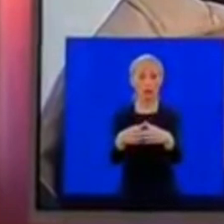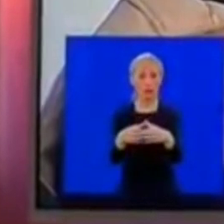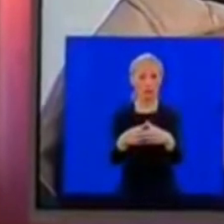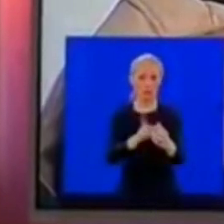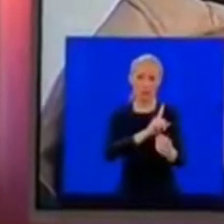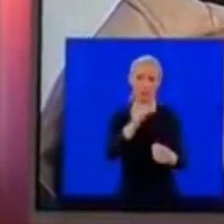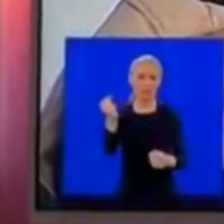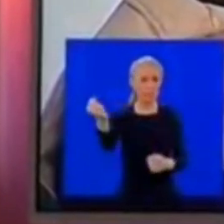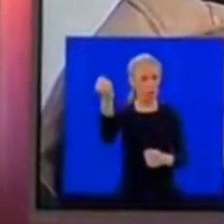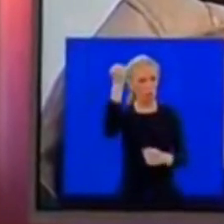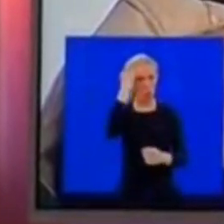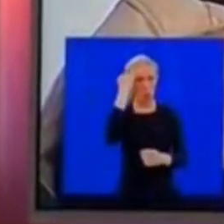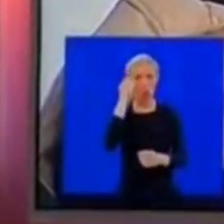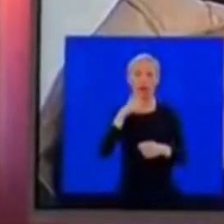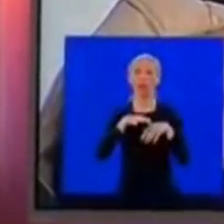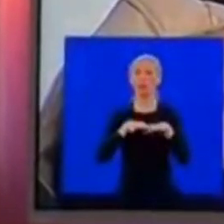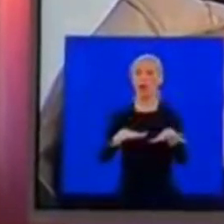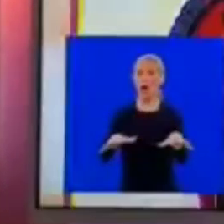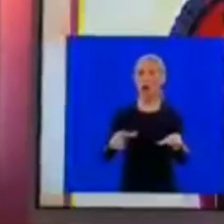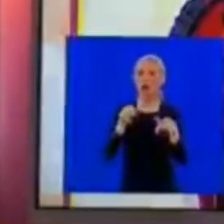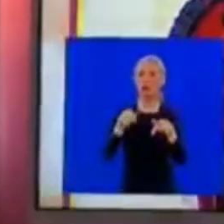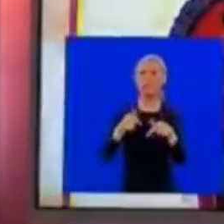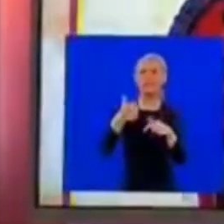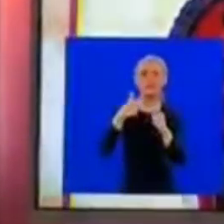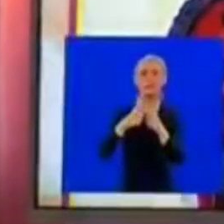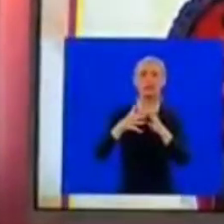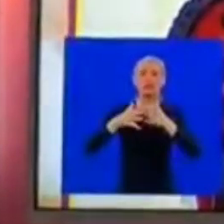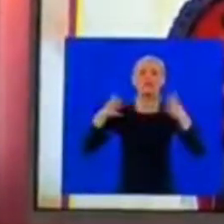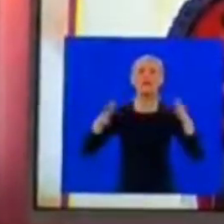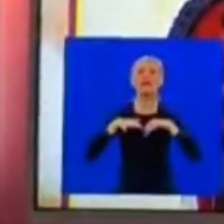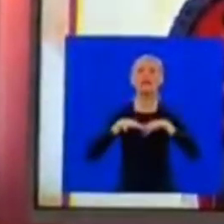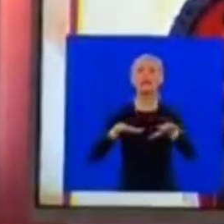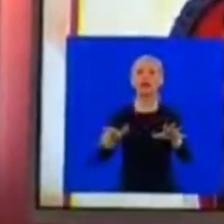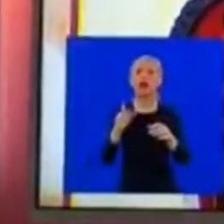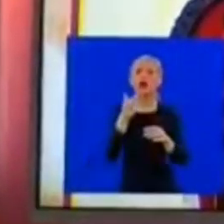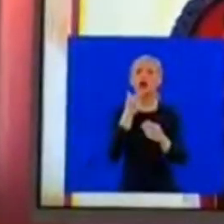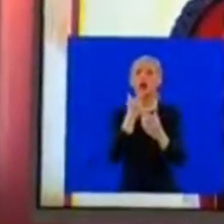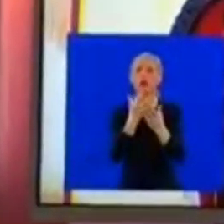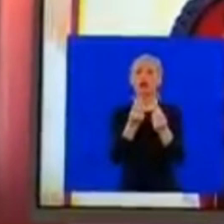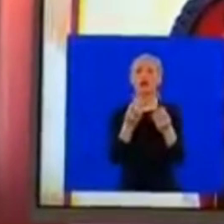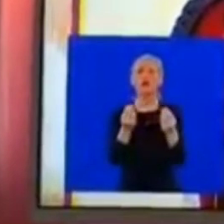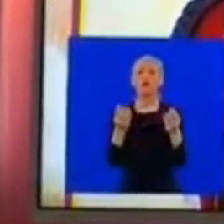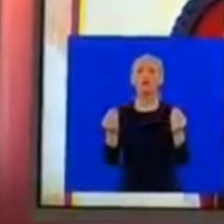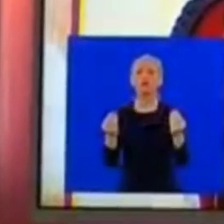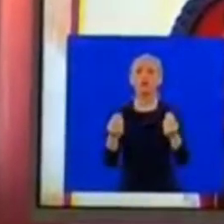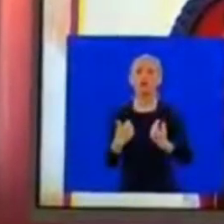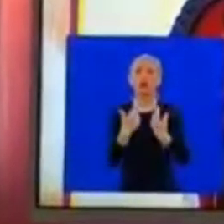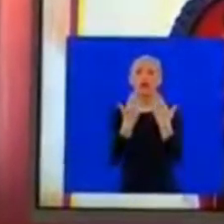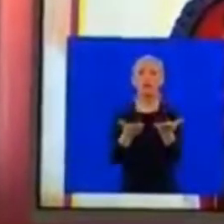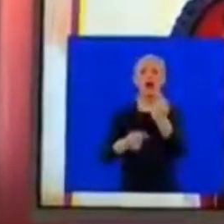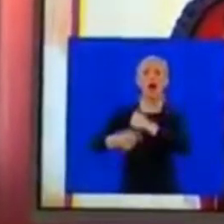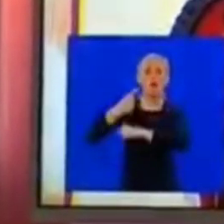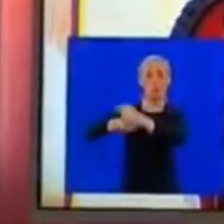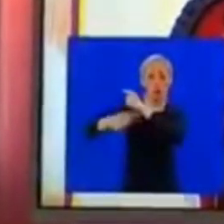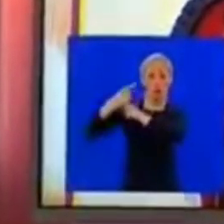nisi ni glup narod. Ti si jedan veliki narod koji je toliko toga dao